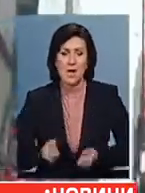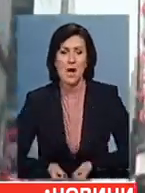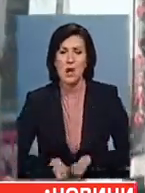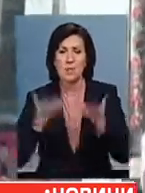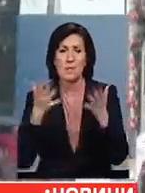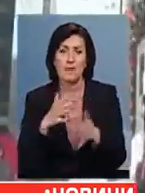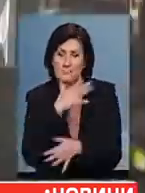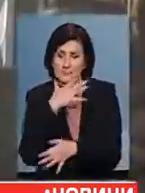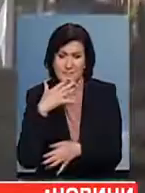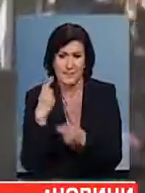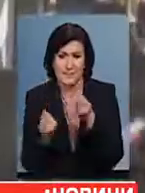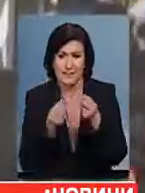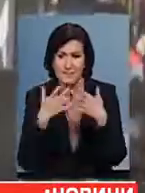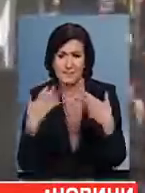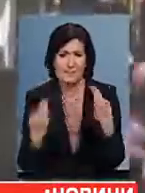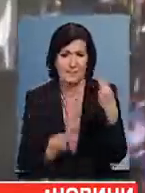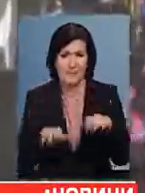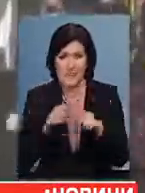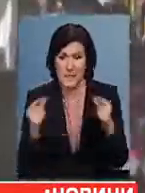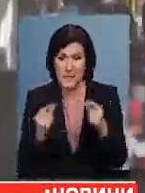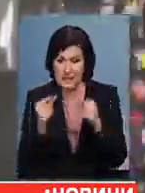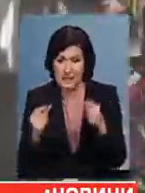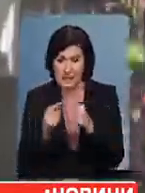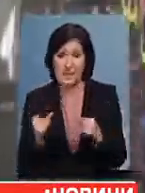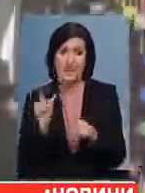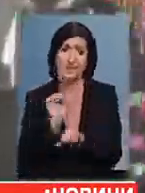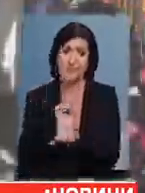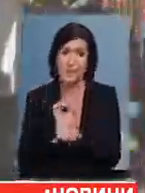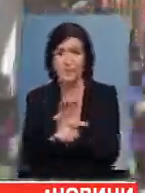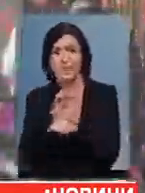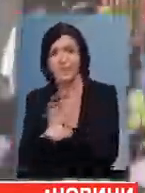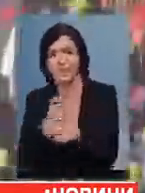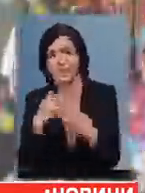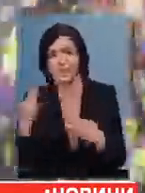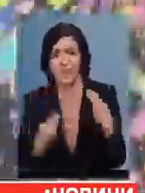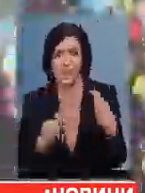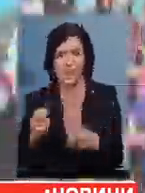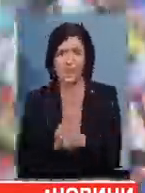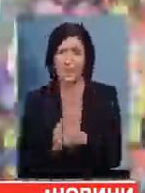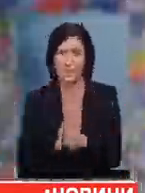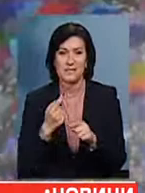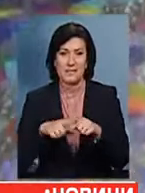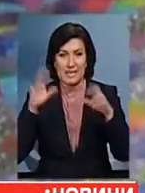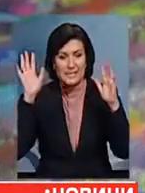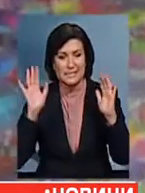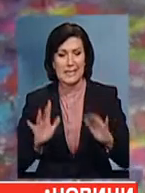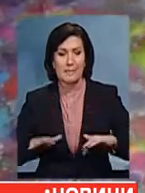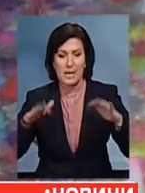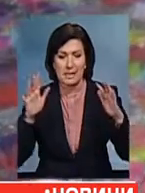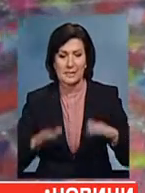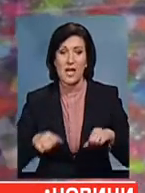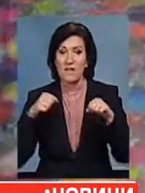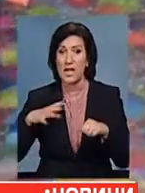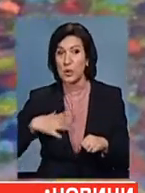барвистих клаптиків. Це потішило перехожих. Вони спинялися і фотографували різнокольорові папірці, що сипалися з неба.